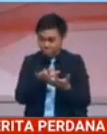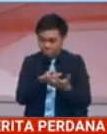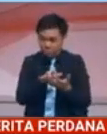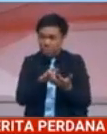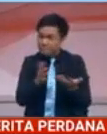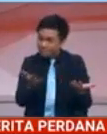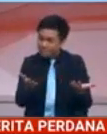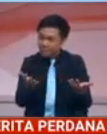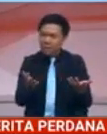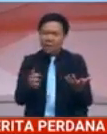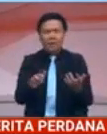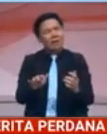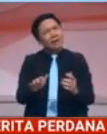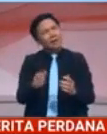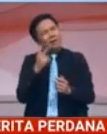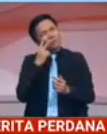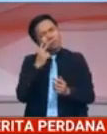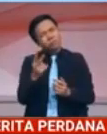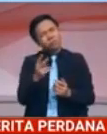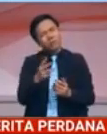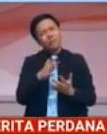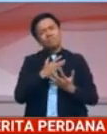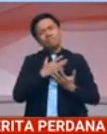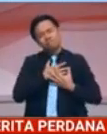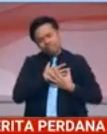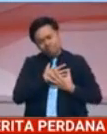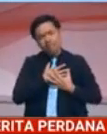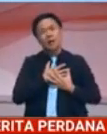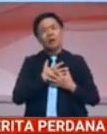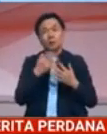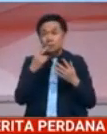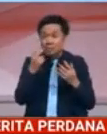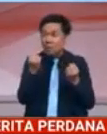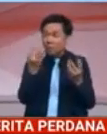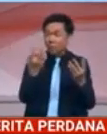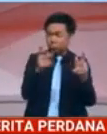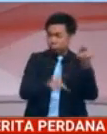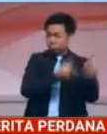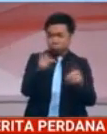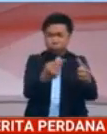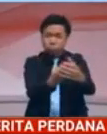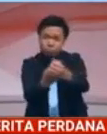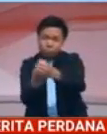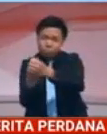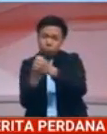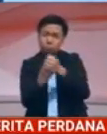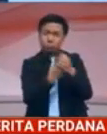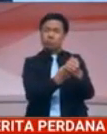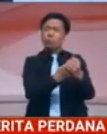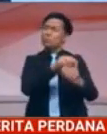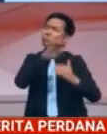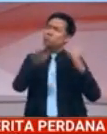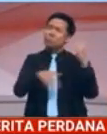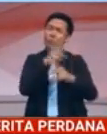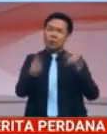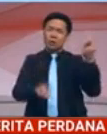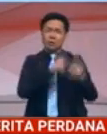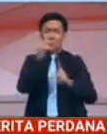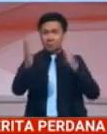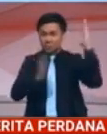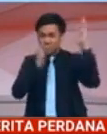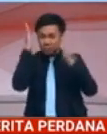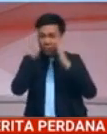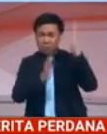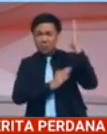amat terharu sebenarnya dengan semangat perpaduan yang ditunjukkan oleh seluruh rakyat Malaysia dalam menghadapi